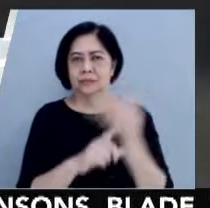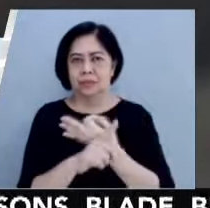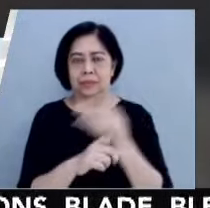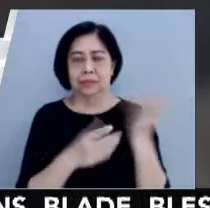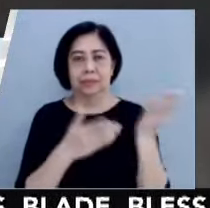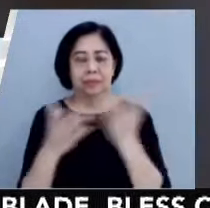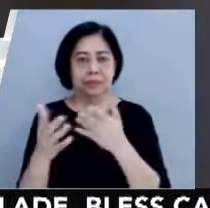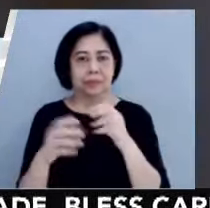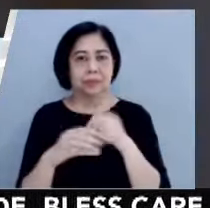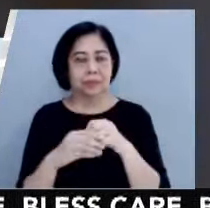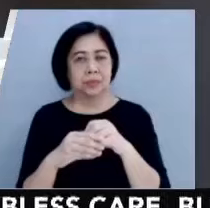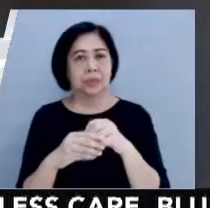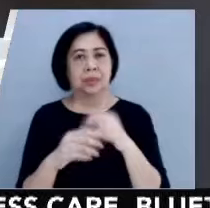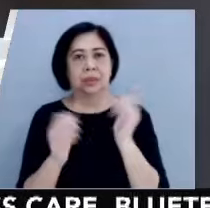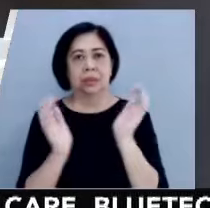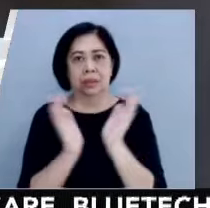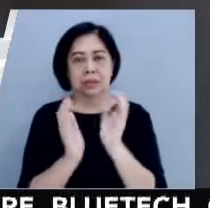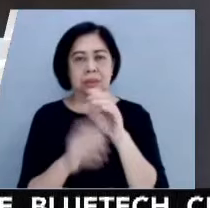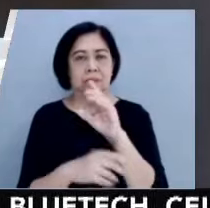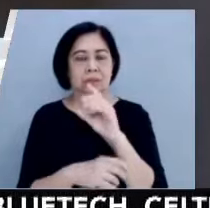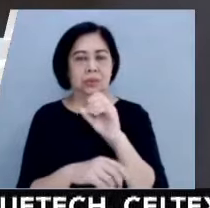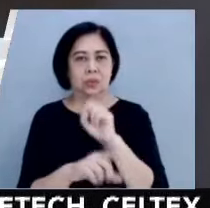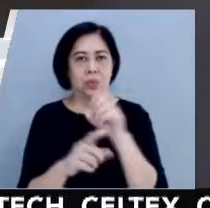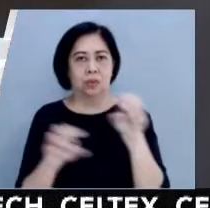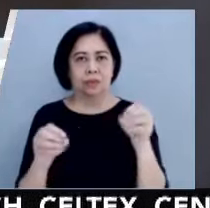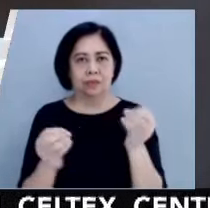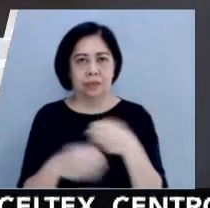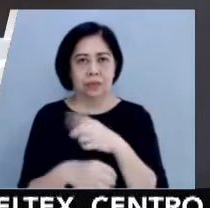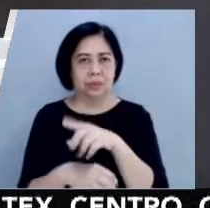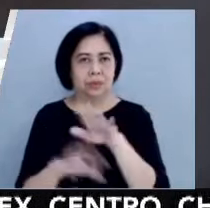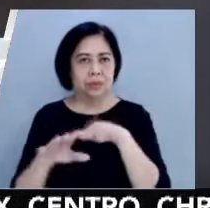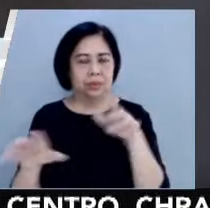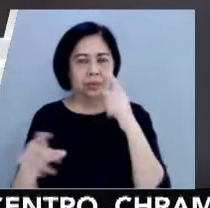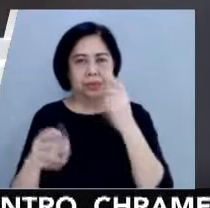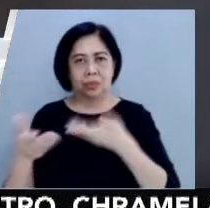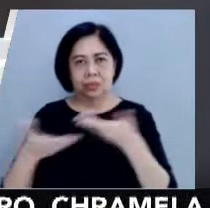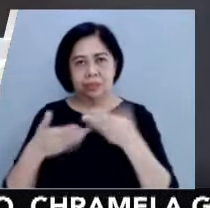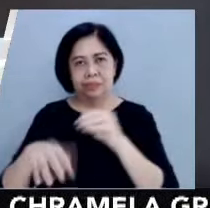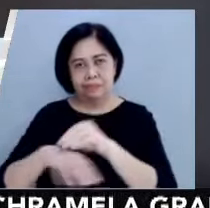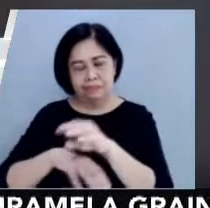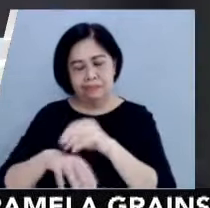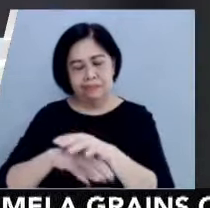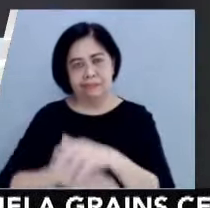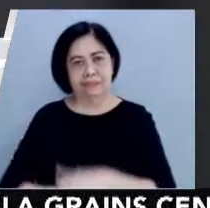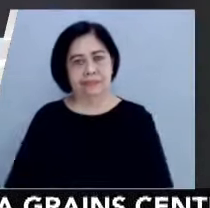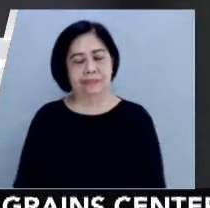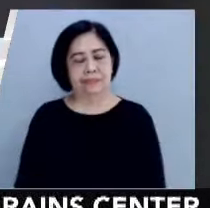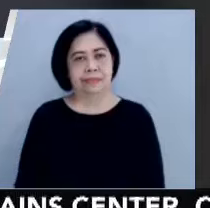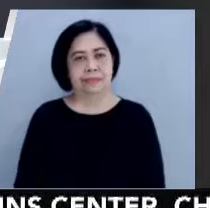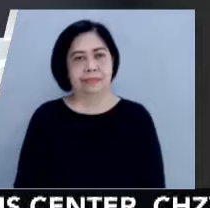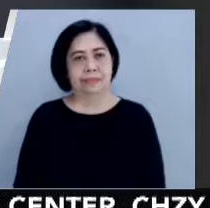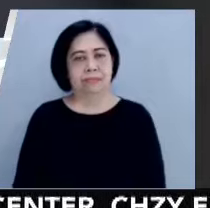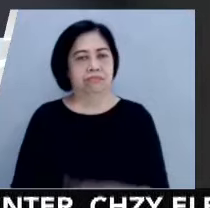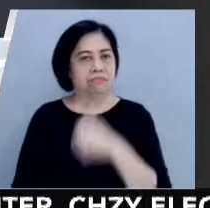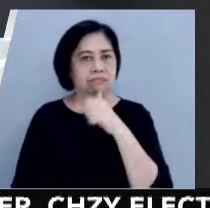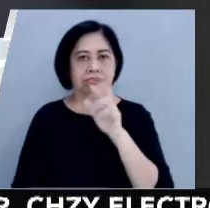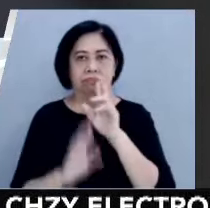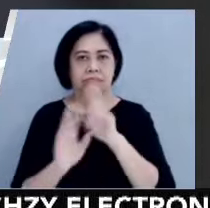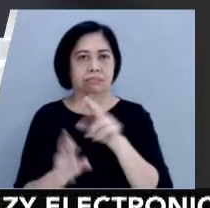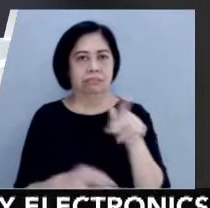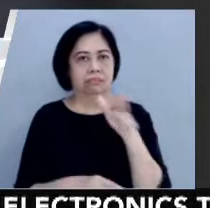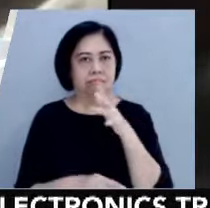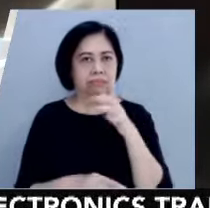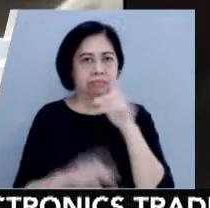City Social Welfare and Development Office ang mga biktima para sa counseling. Hindi naman nagbigay ng payag ang suspect na maharap